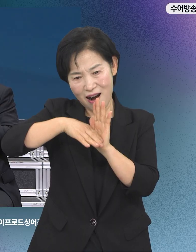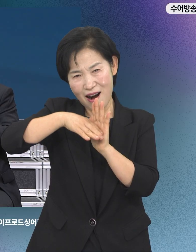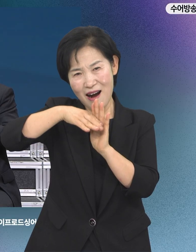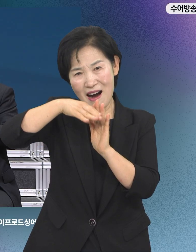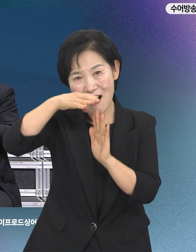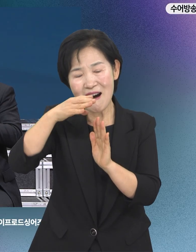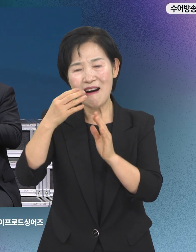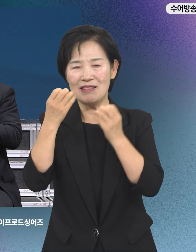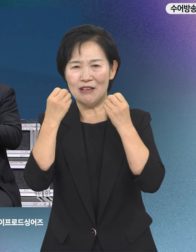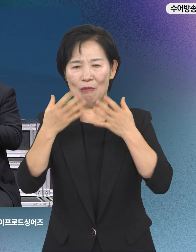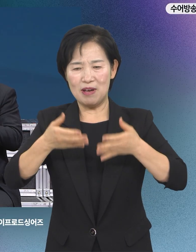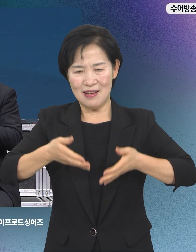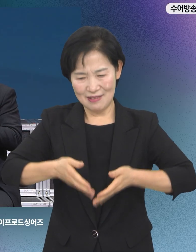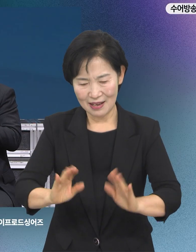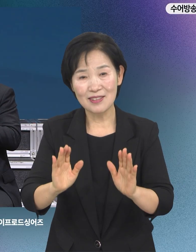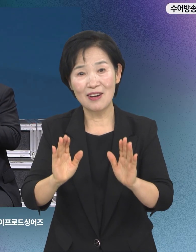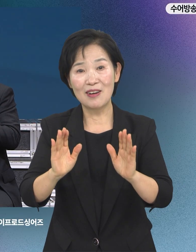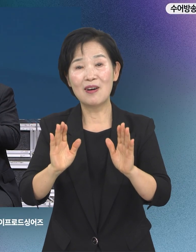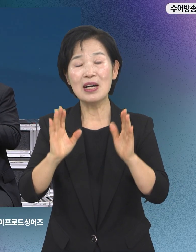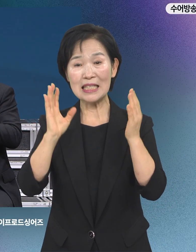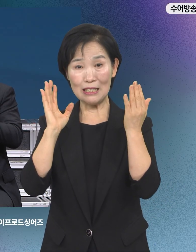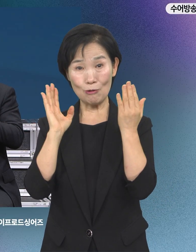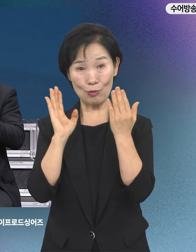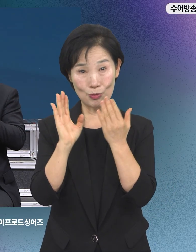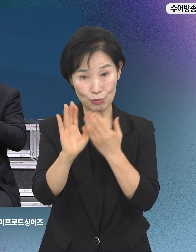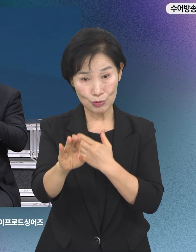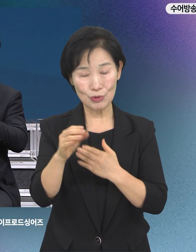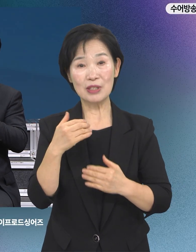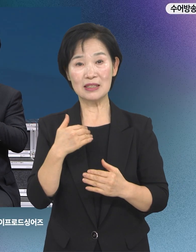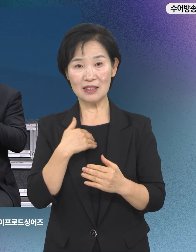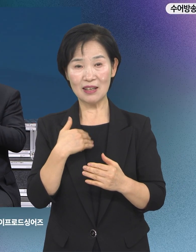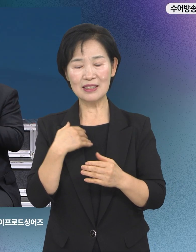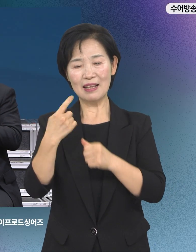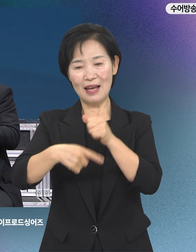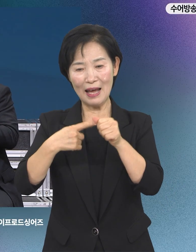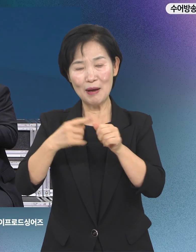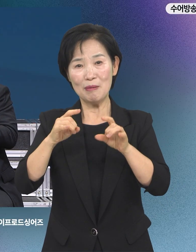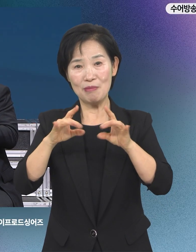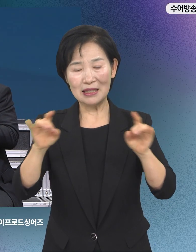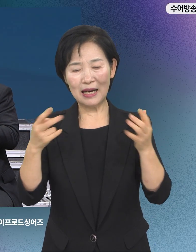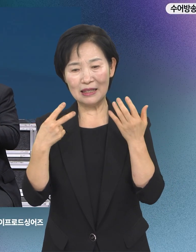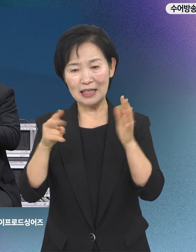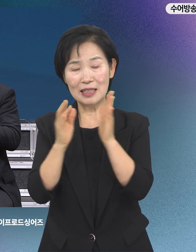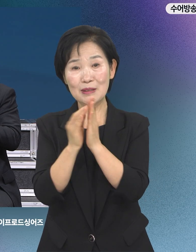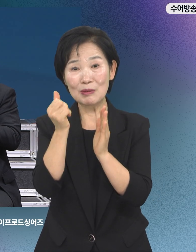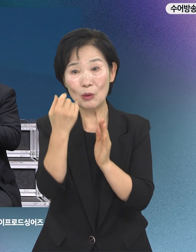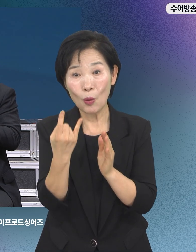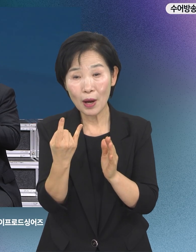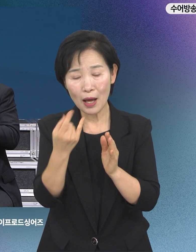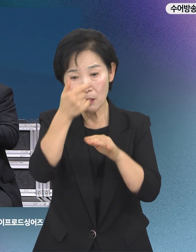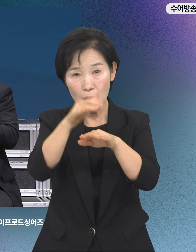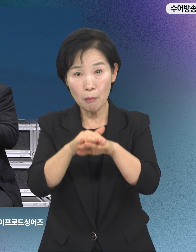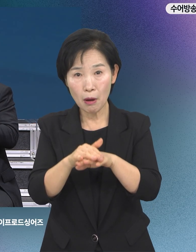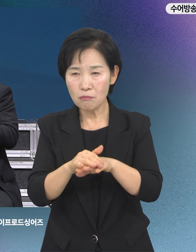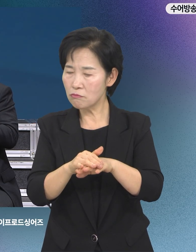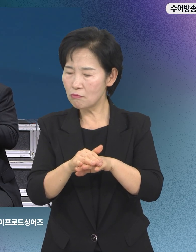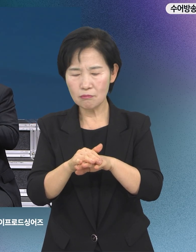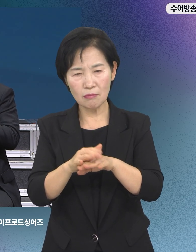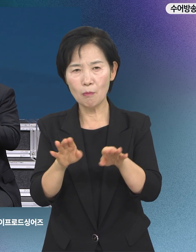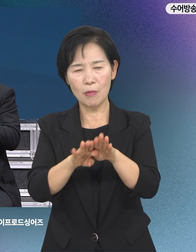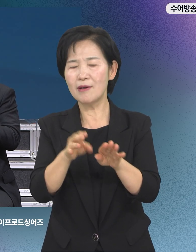2022년도였습니다. 그 이후로 저는 지금까지 매년 다니엘 기도의 예배 한 번도 빠지지 않고